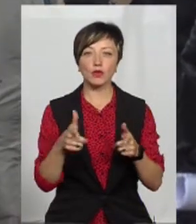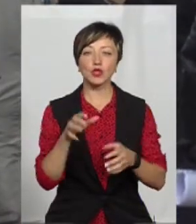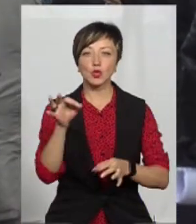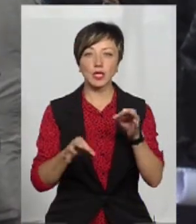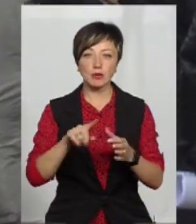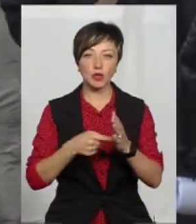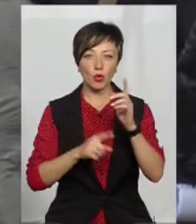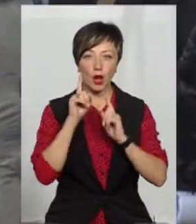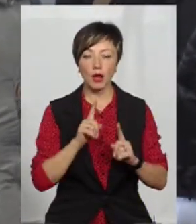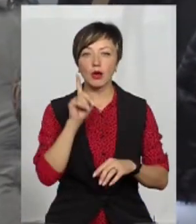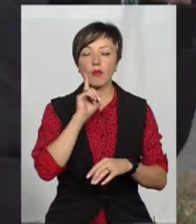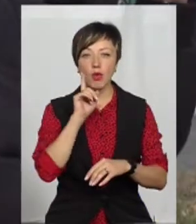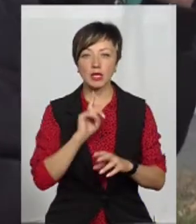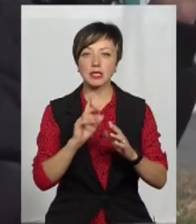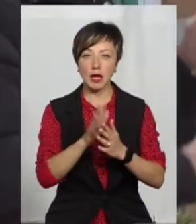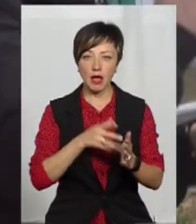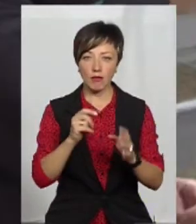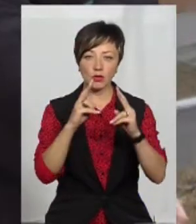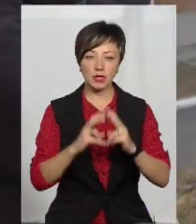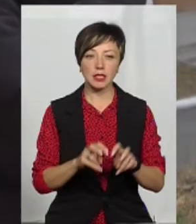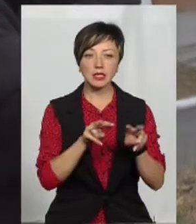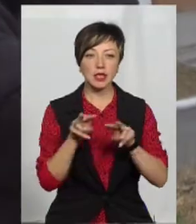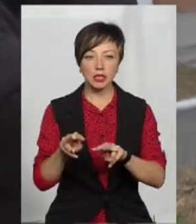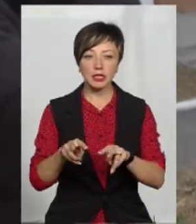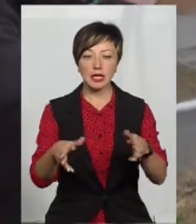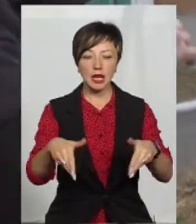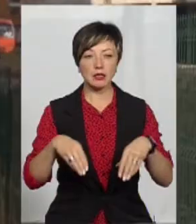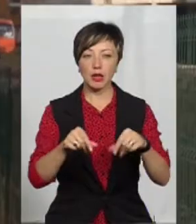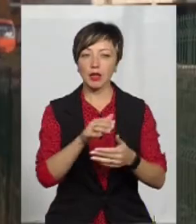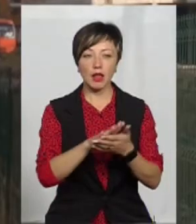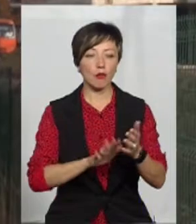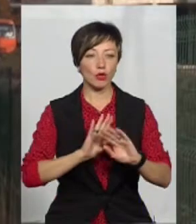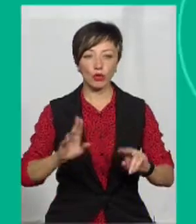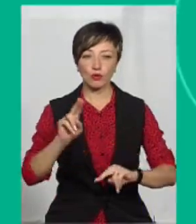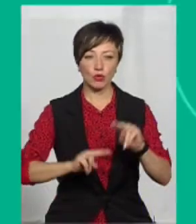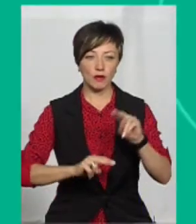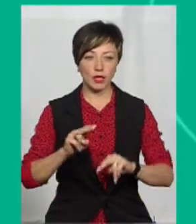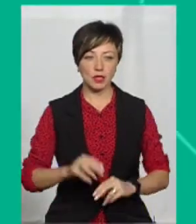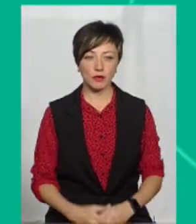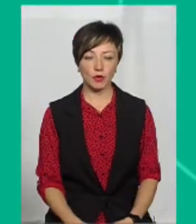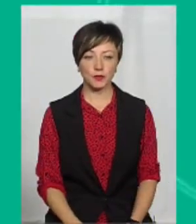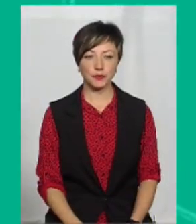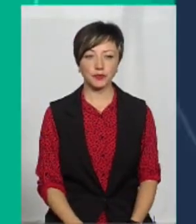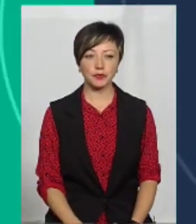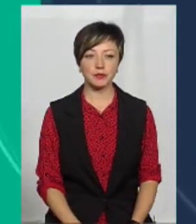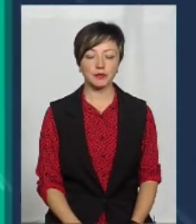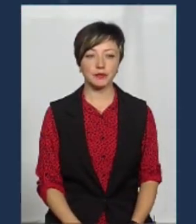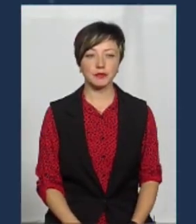радою. Та поки заяву розглядають, будуть стежити за ділянкою землі, аби не продовжувалося будівництво.